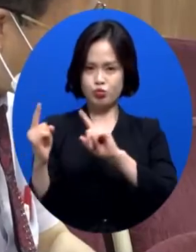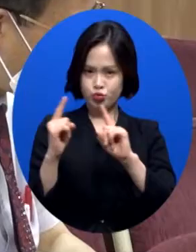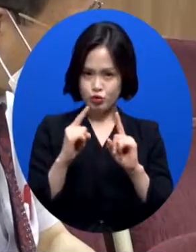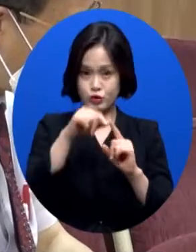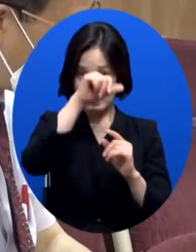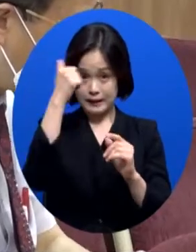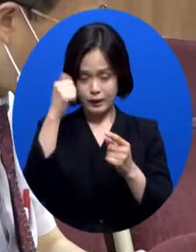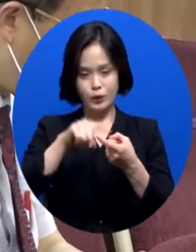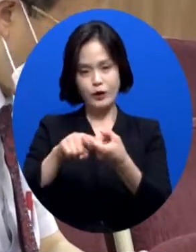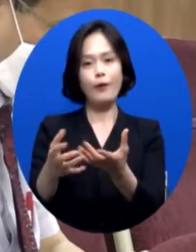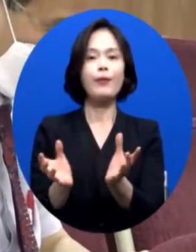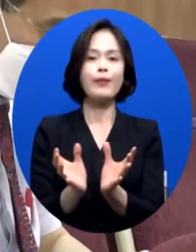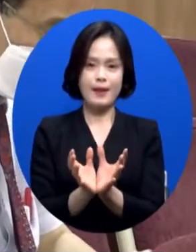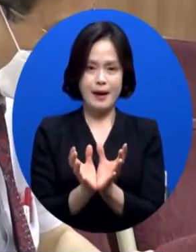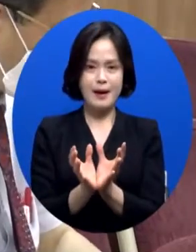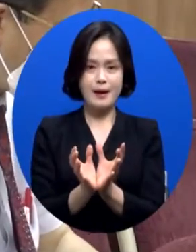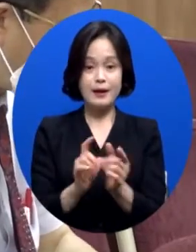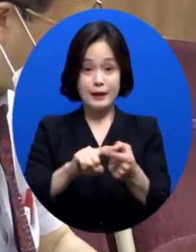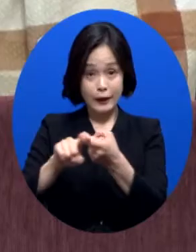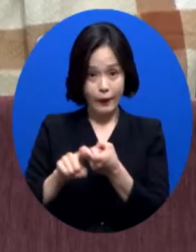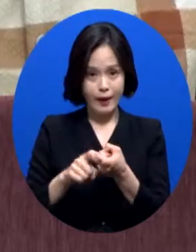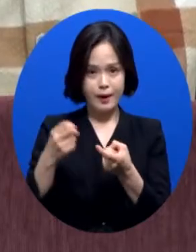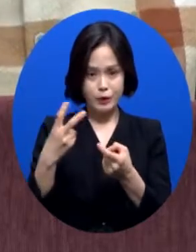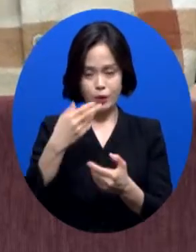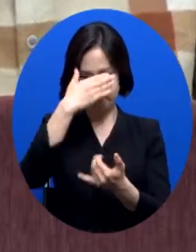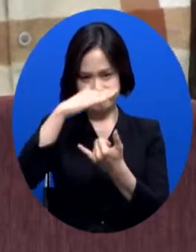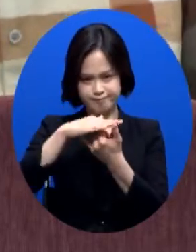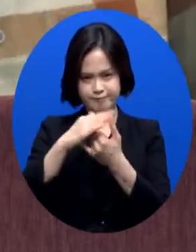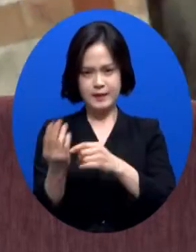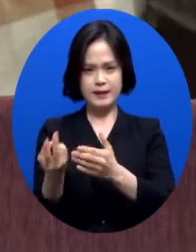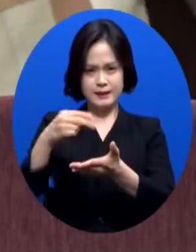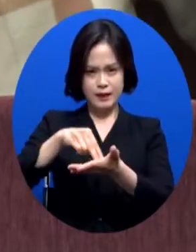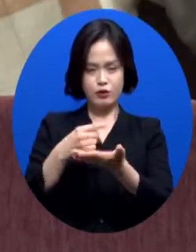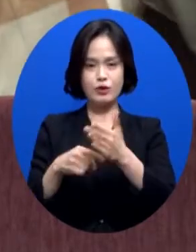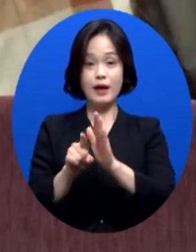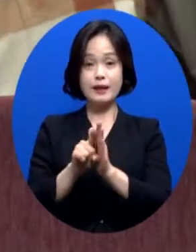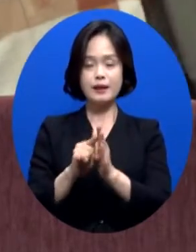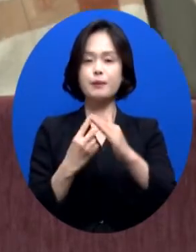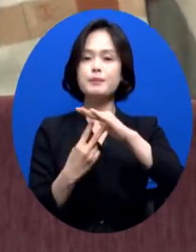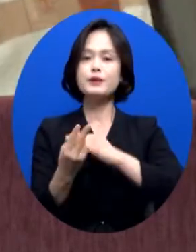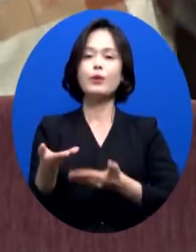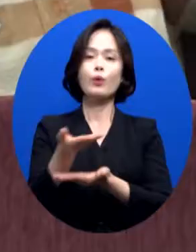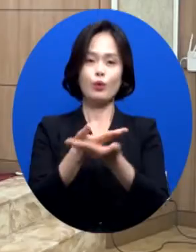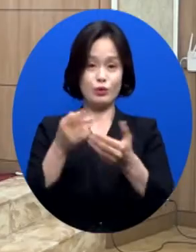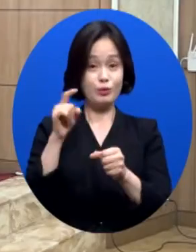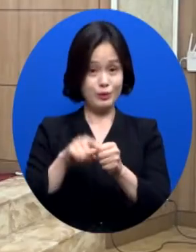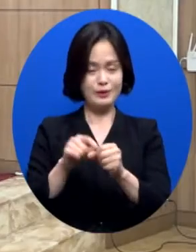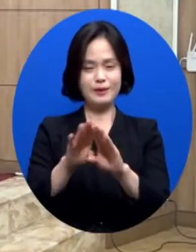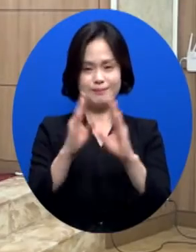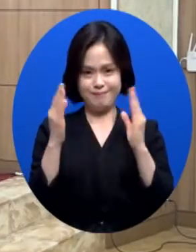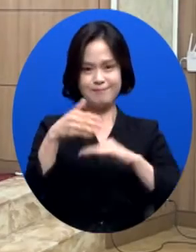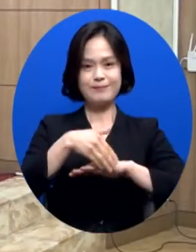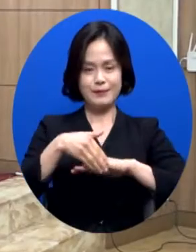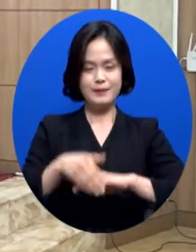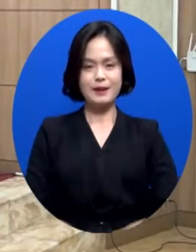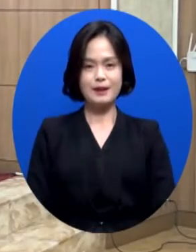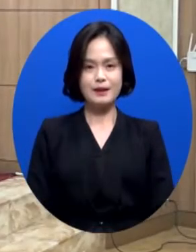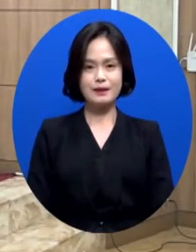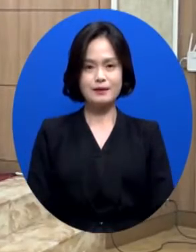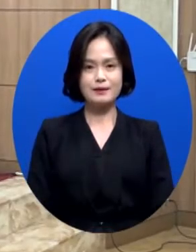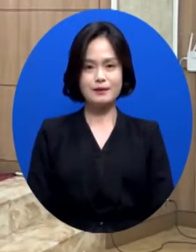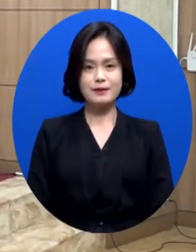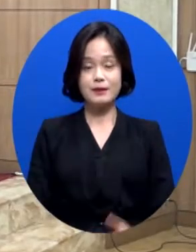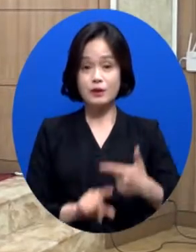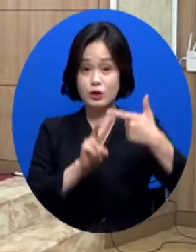한국장로교회의 연합, 다음 세대 세우기를 위한 비전 공유를 목표로 열릴 예정입니다. 행사에는 지난 21일부터 이틀 동안